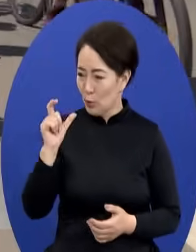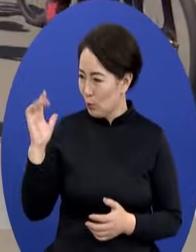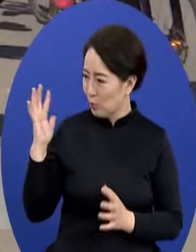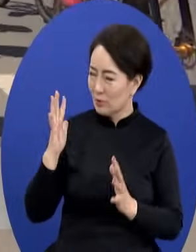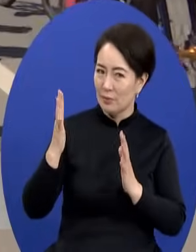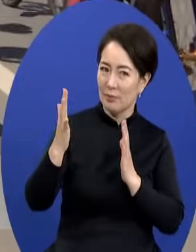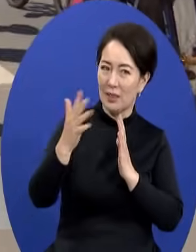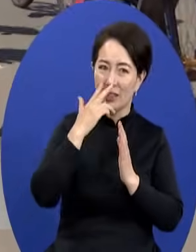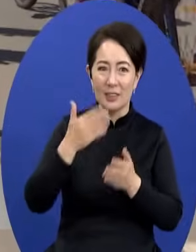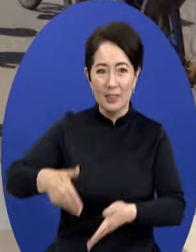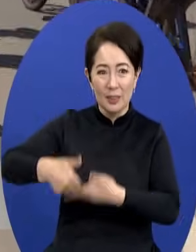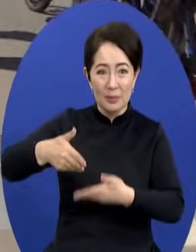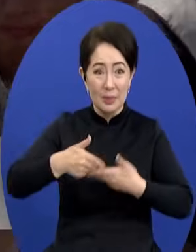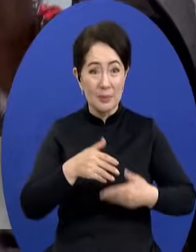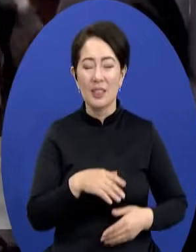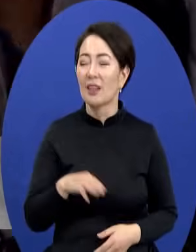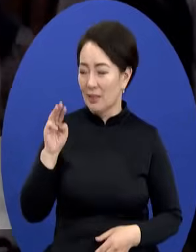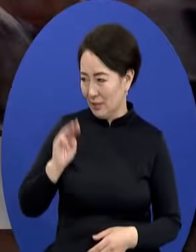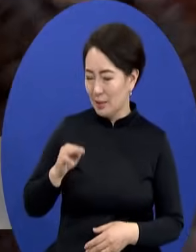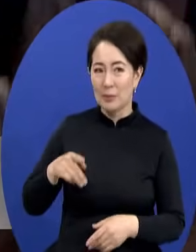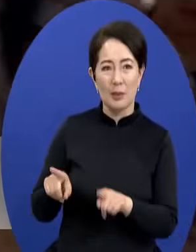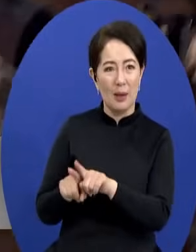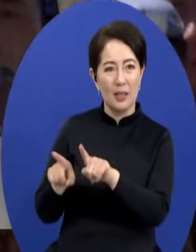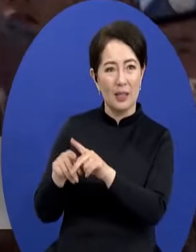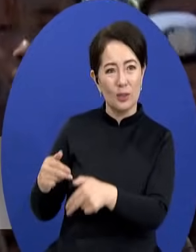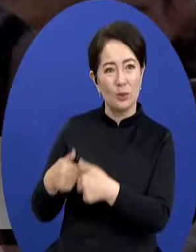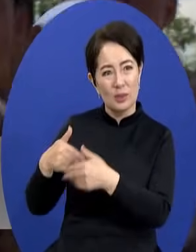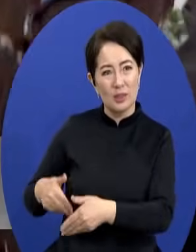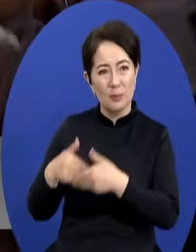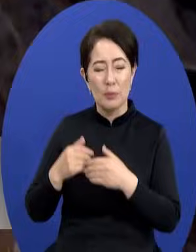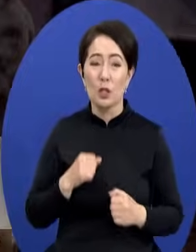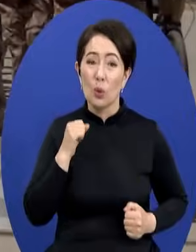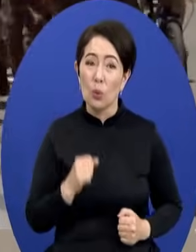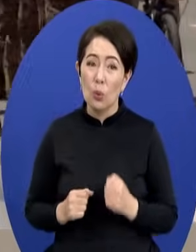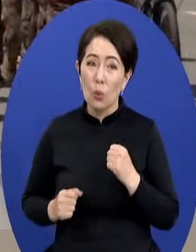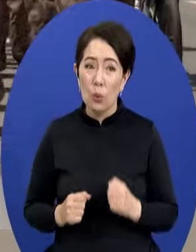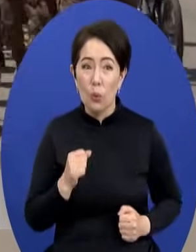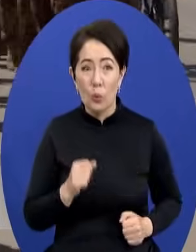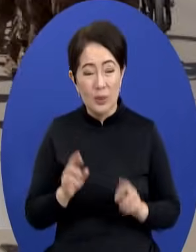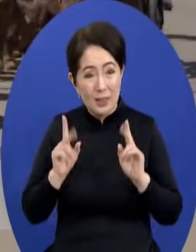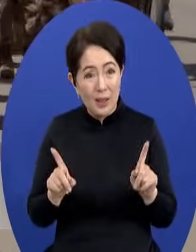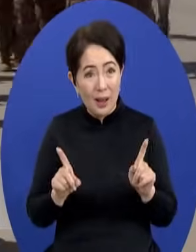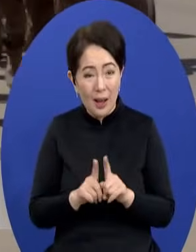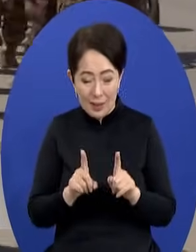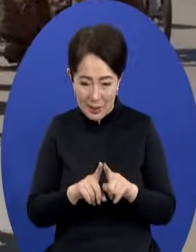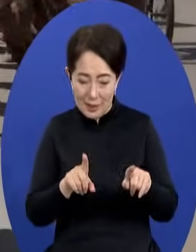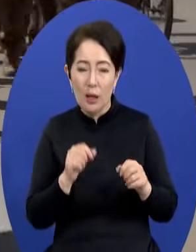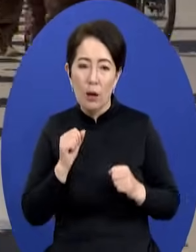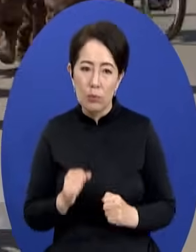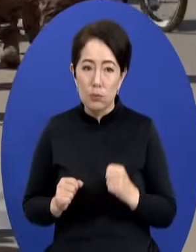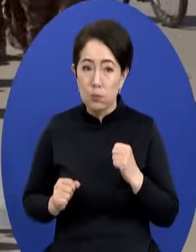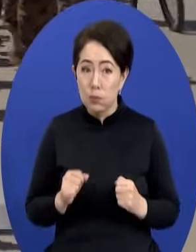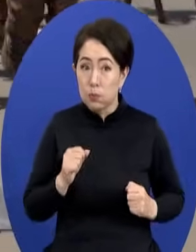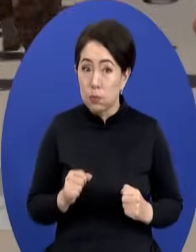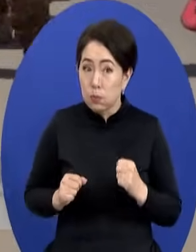дэмжиж чинь шүү дээ. Тэ, маш их дэмжиж чинь. Иймэрхүү төрлийн одоо миний бүүжийн хашиг яг ийм төрлийн зүйлийг